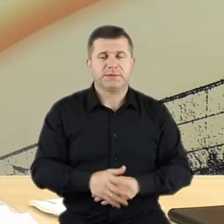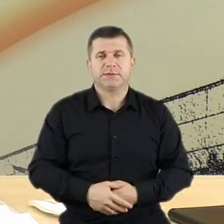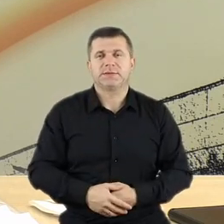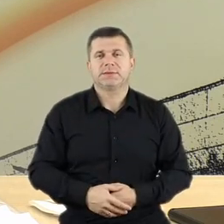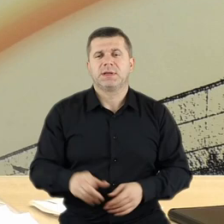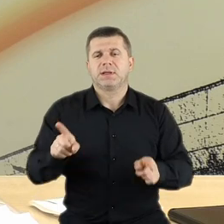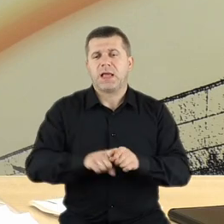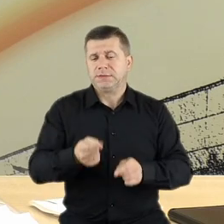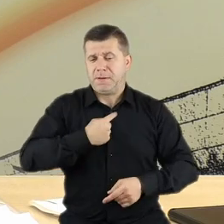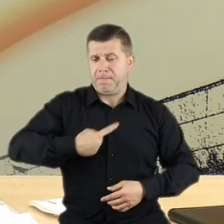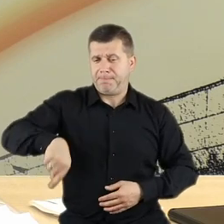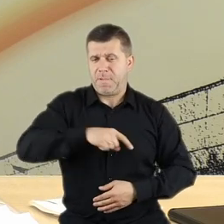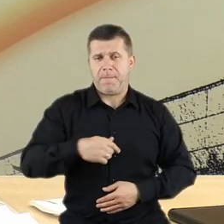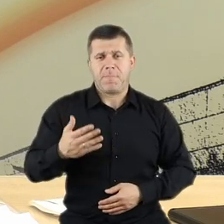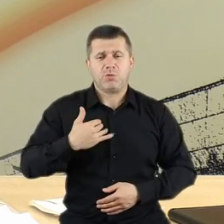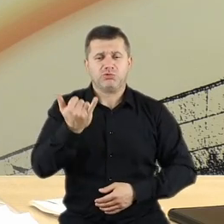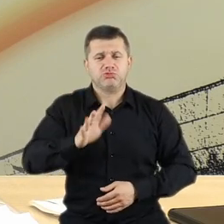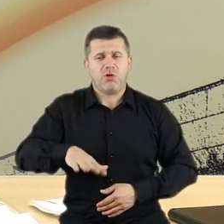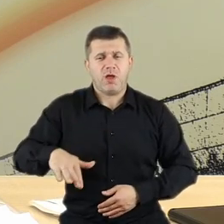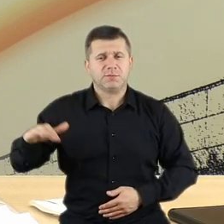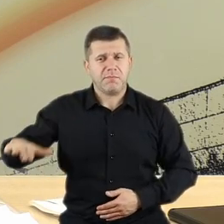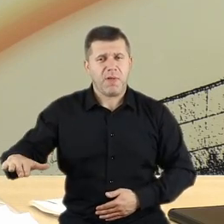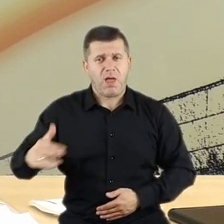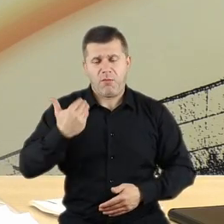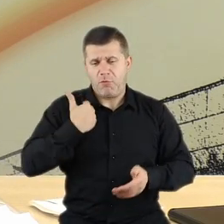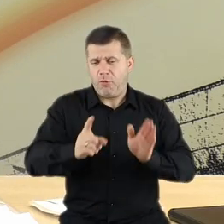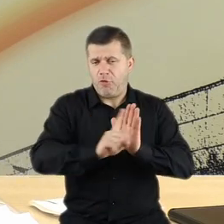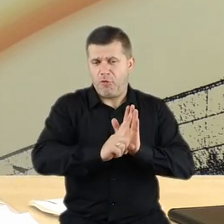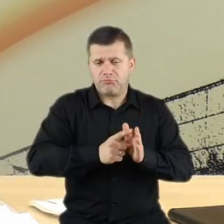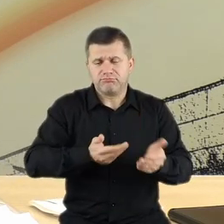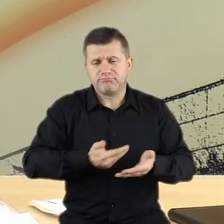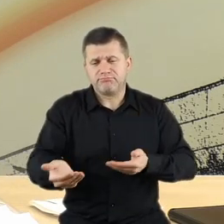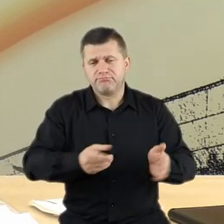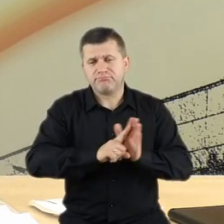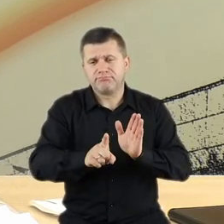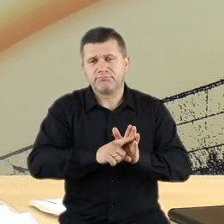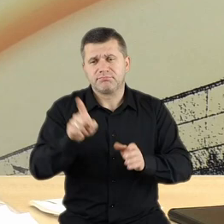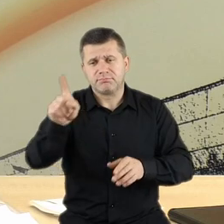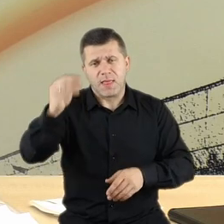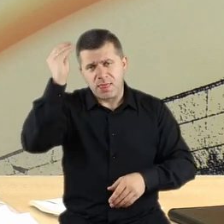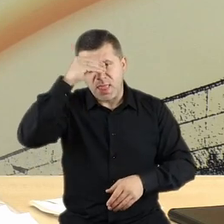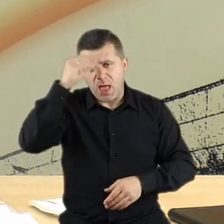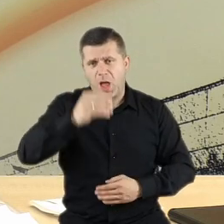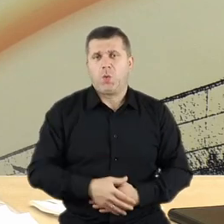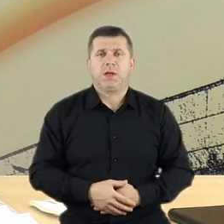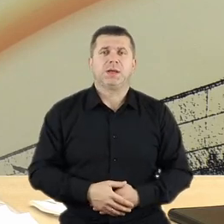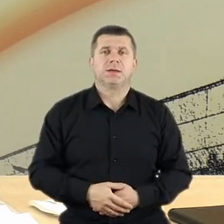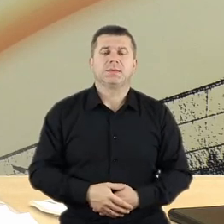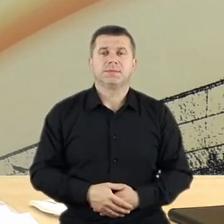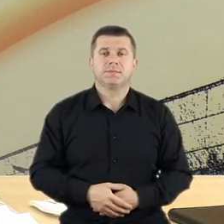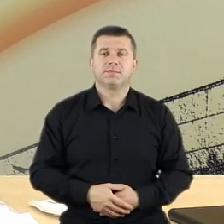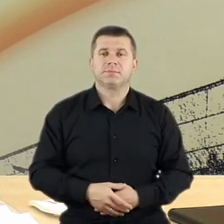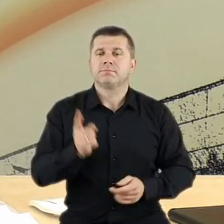jako małe dzieci chodziliśmy z na nauki No to były takie nauki przed